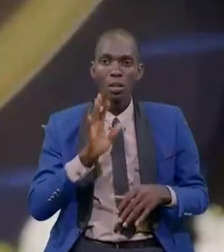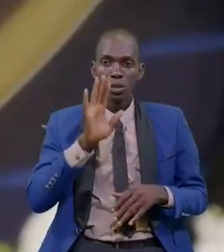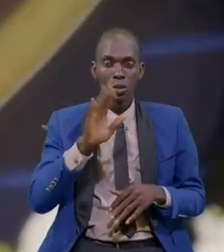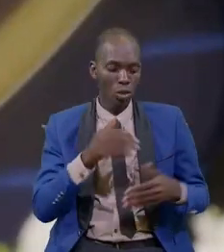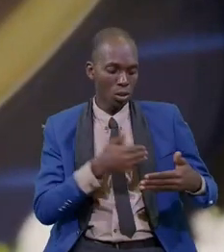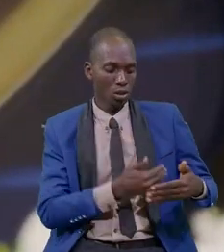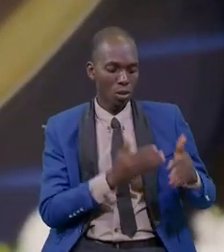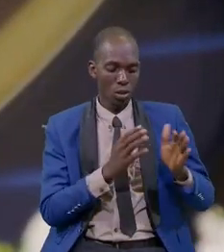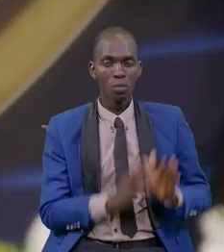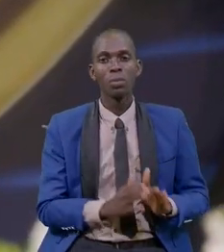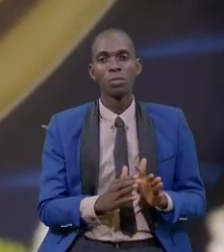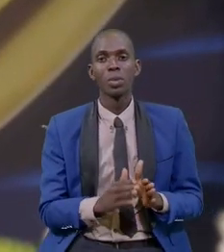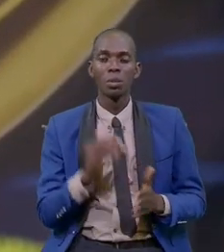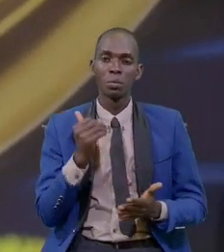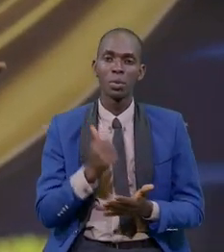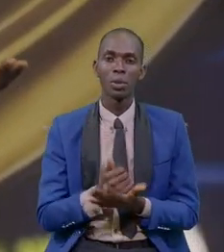Amen.